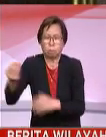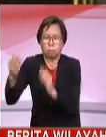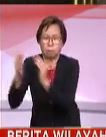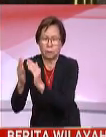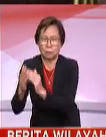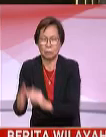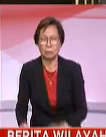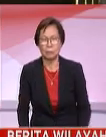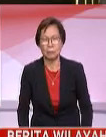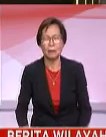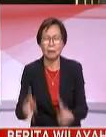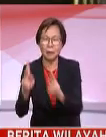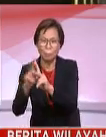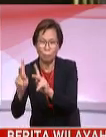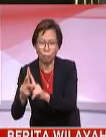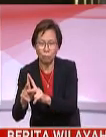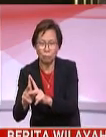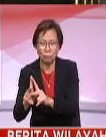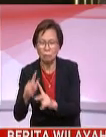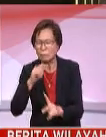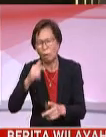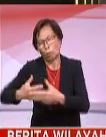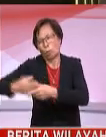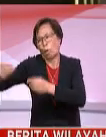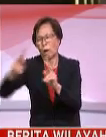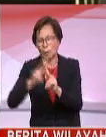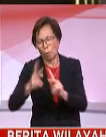jaga macam tu. Tak keluar bandar lah? Tak keluar.